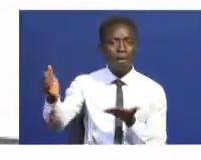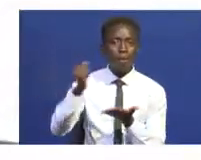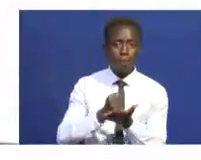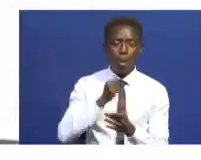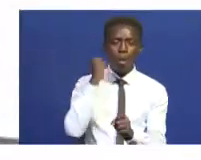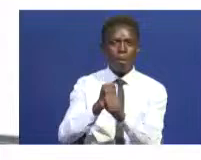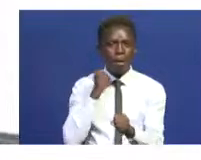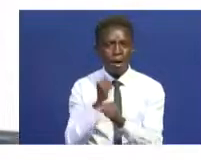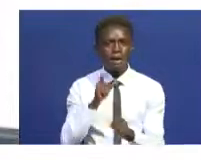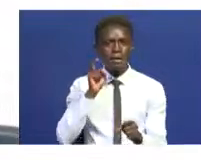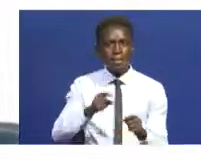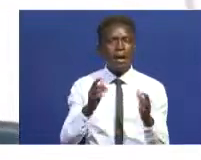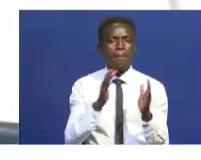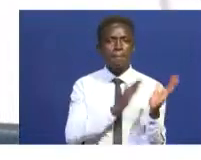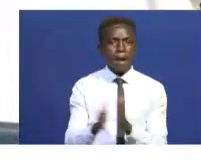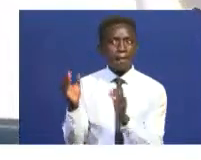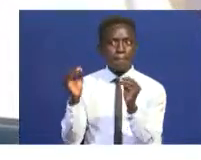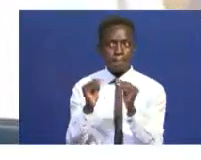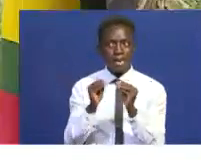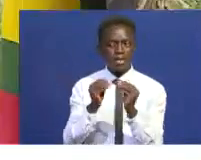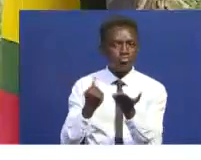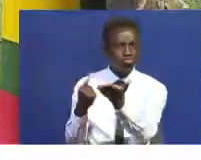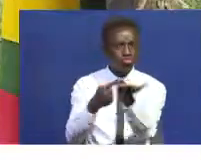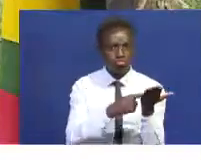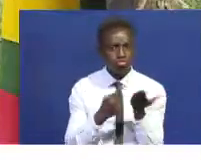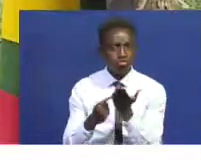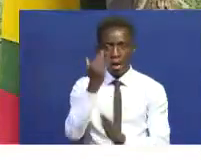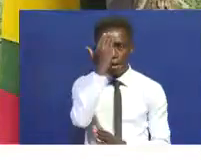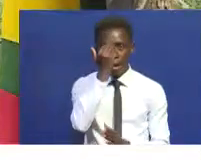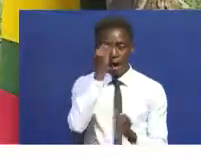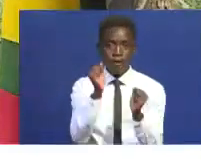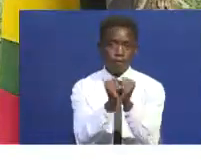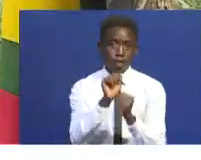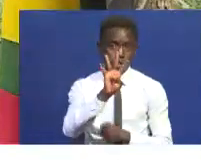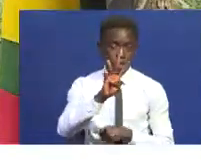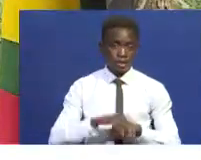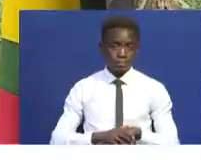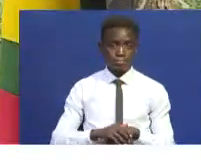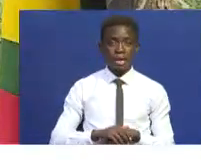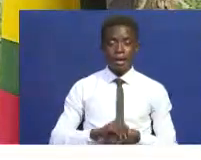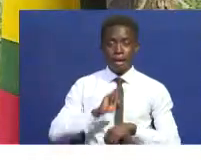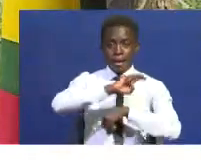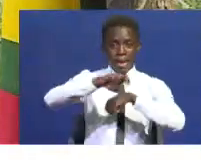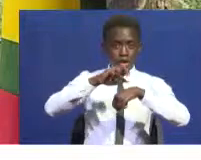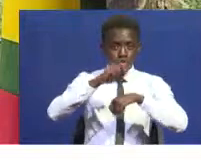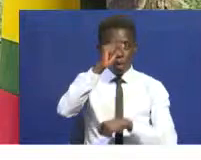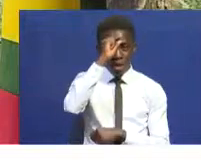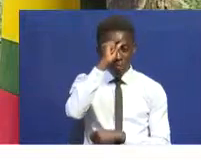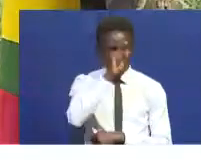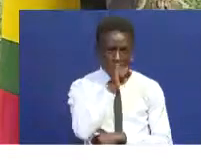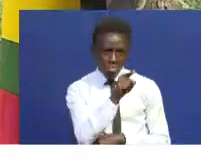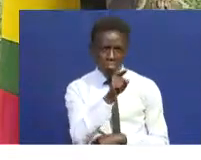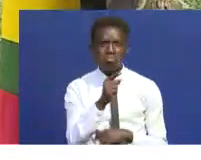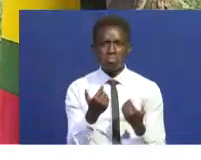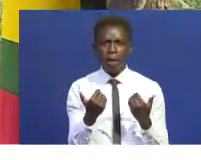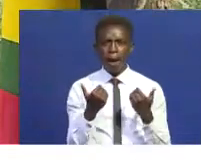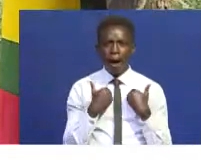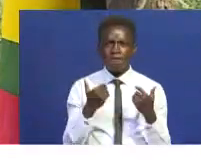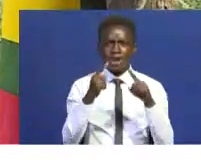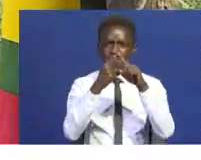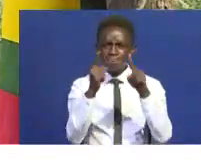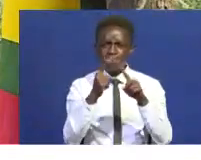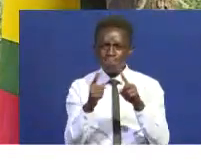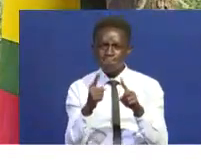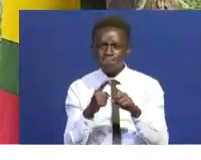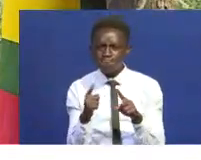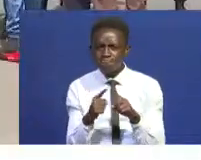mkutano wa maridhiano katika muda wa siku 14. The national government has initiated varied measures to